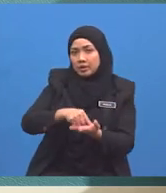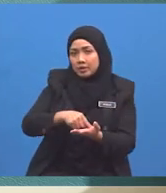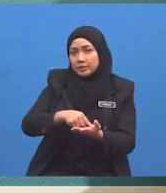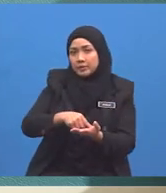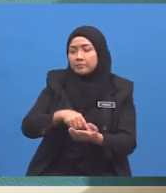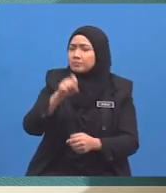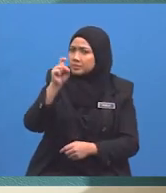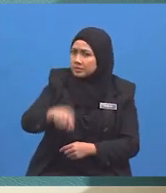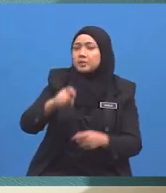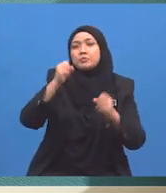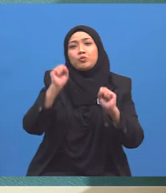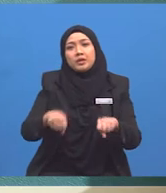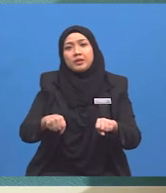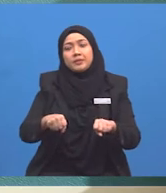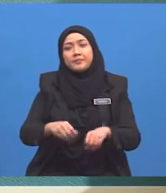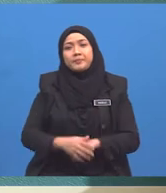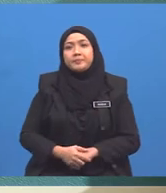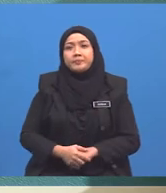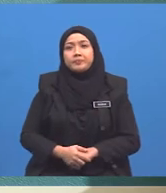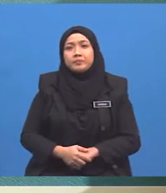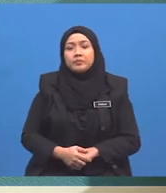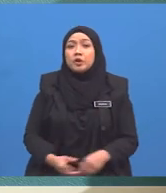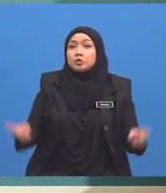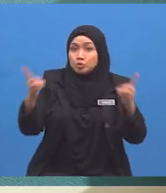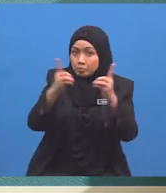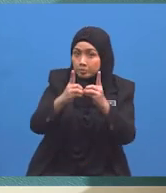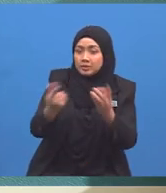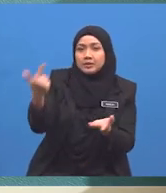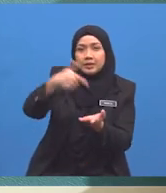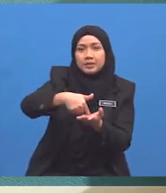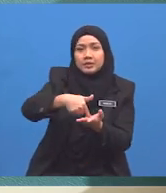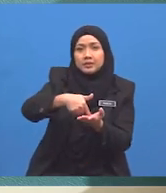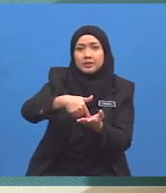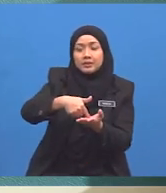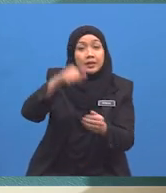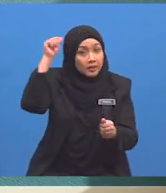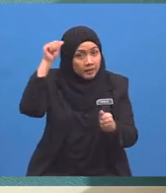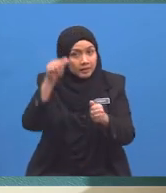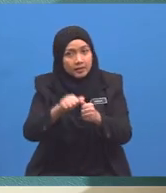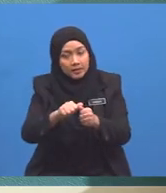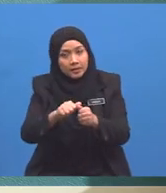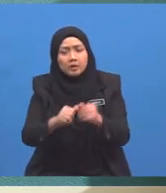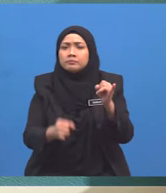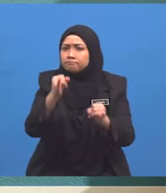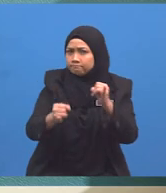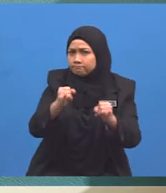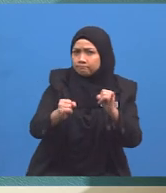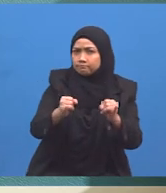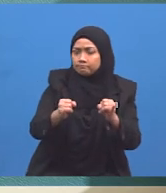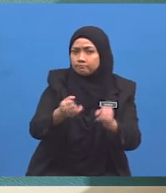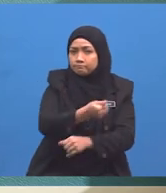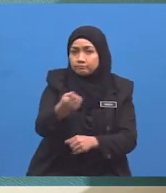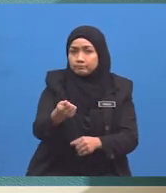Mesti boleh. Okey, sehingga kita berjumpa lagi. Ingat, jika anda